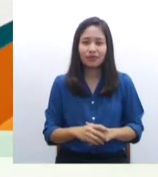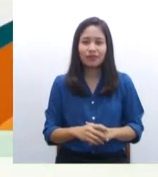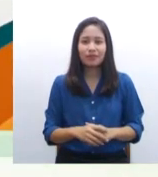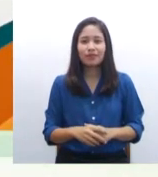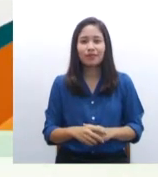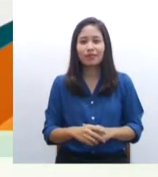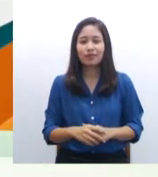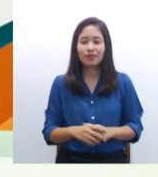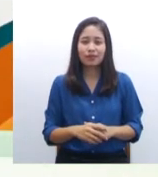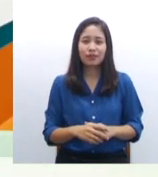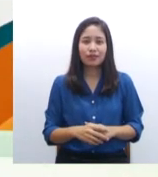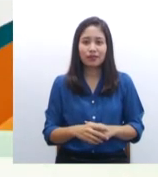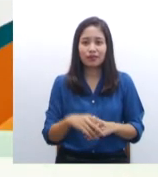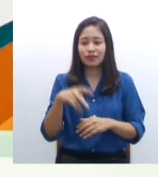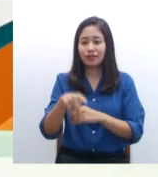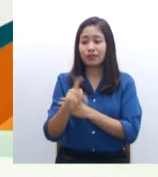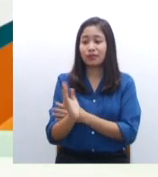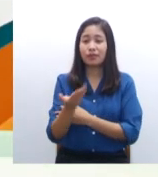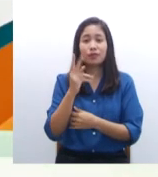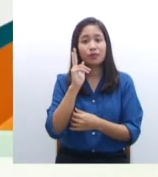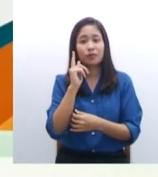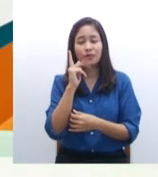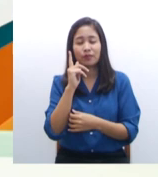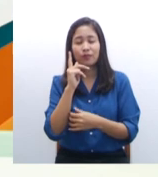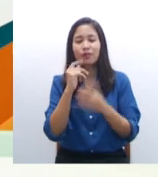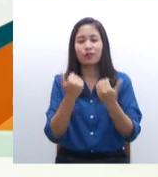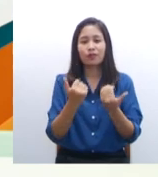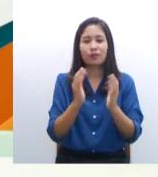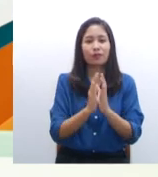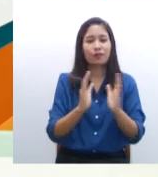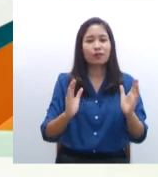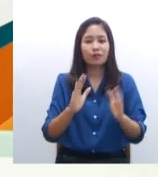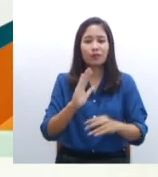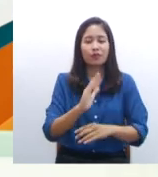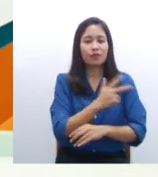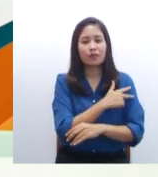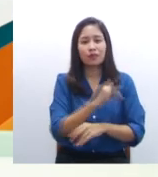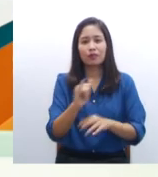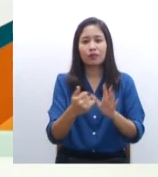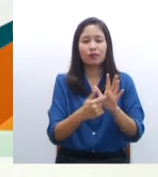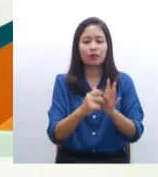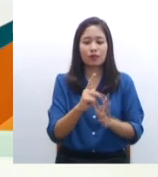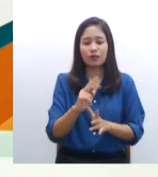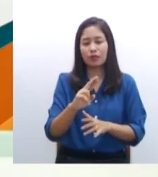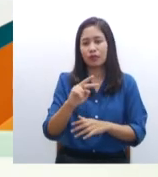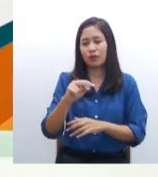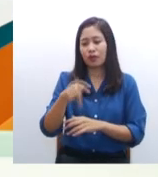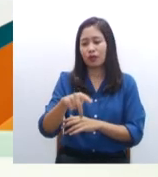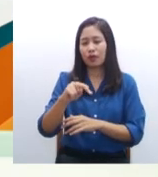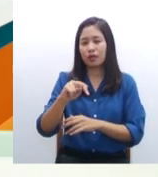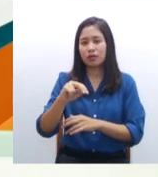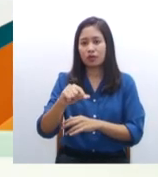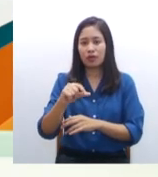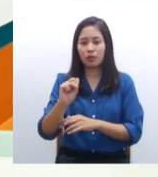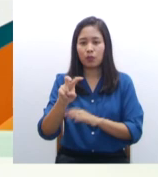กับทางรายการพุทธเช้าข่าวสปท.ต้องขอขอบคุณท่านดร.จักรพงษ์วงศ์อ้ายนะครับผู้อำนวยการกลุ่มบริหารทั่วไปส